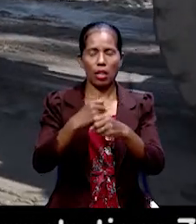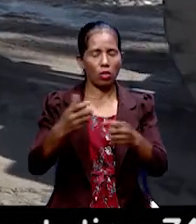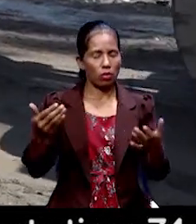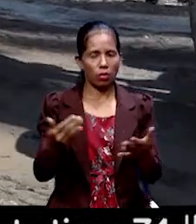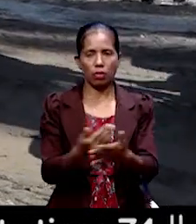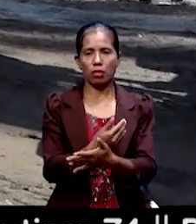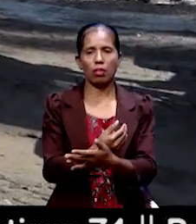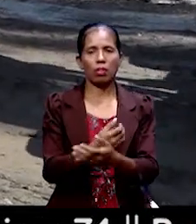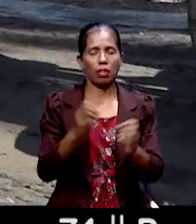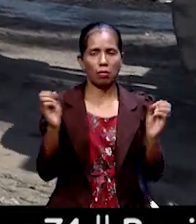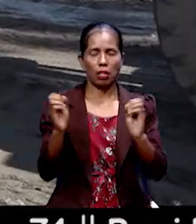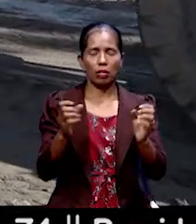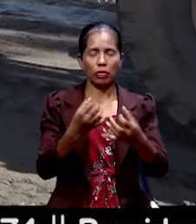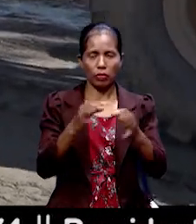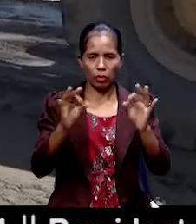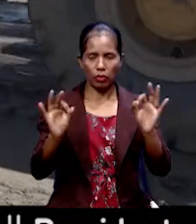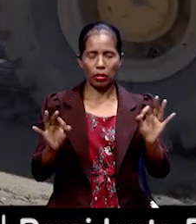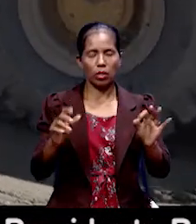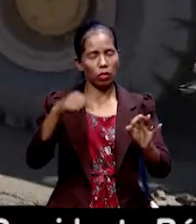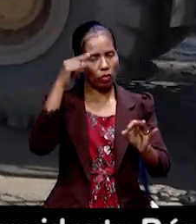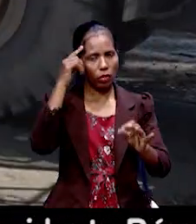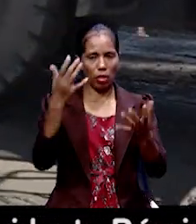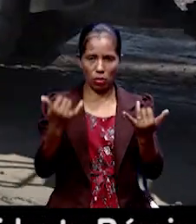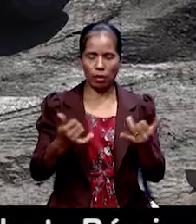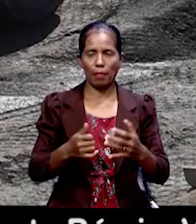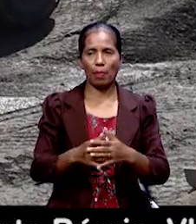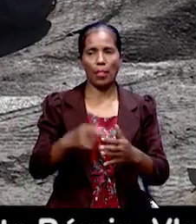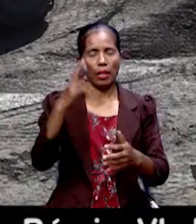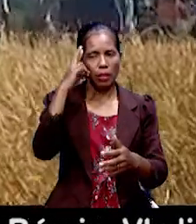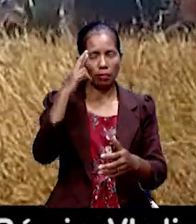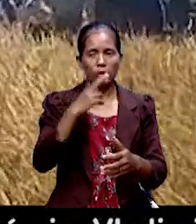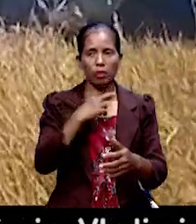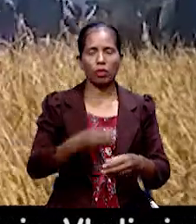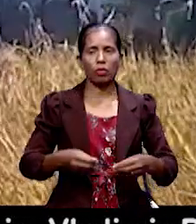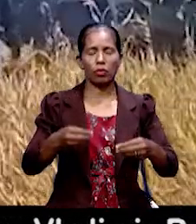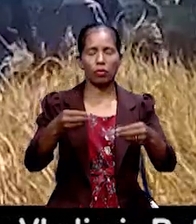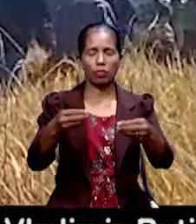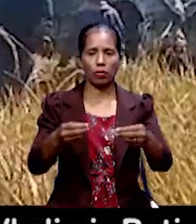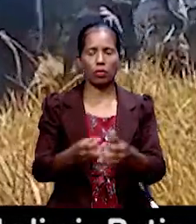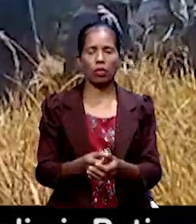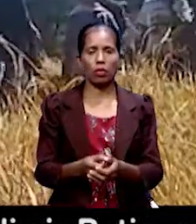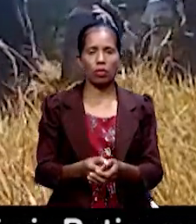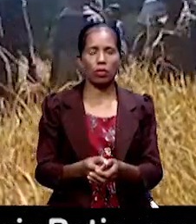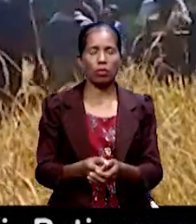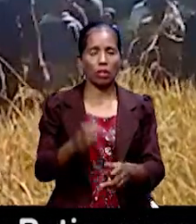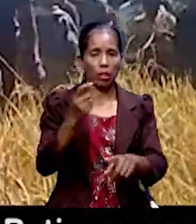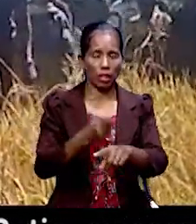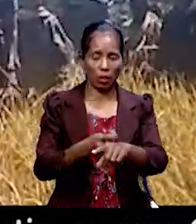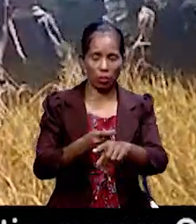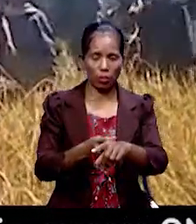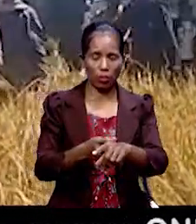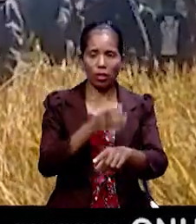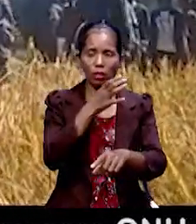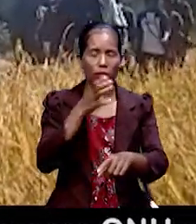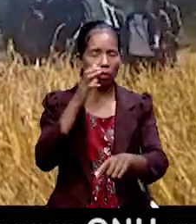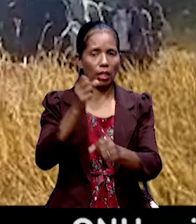a tu remata e remandato governo ida agora, né, nian. Ramos Horta hateten dia kliu fo priorideri ba sektor agrikultura, hanesan kafe,